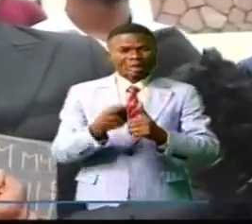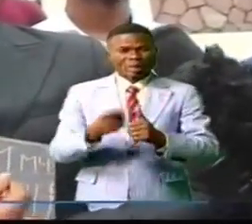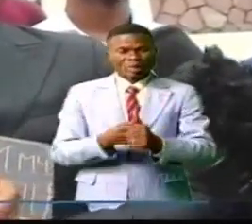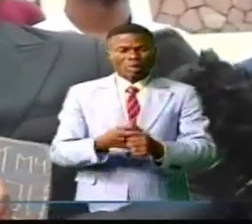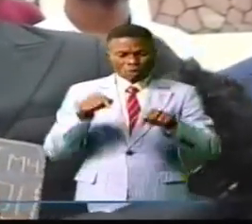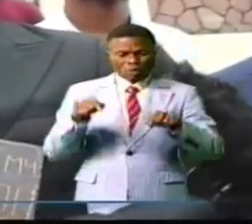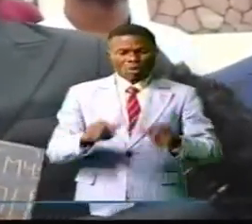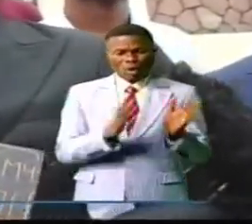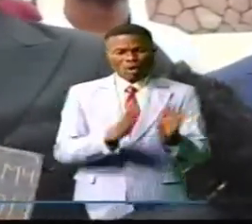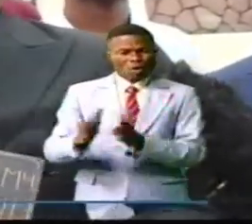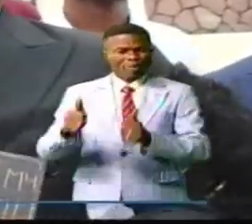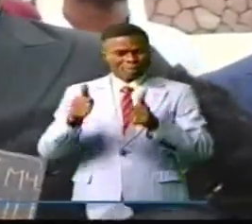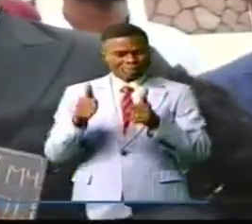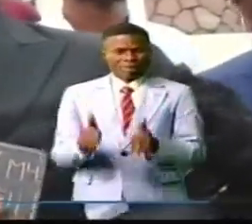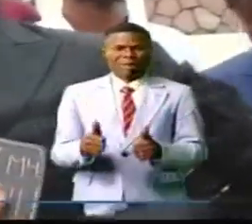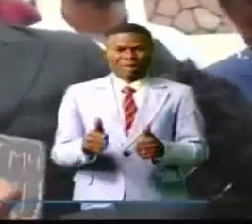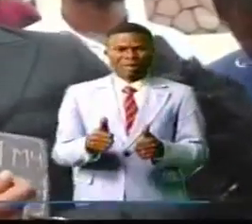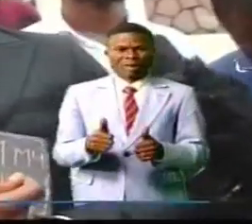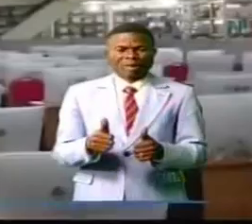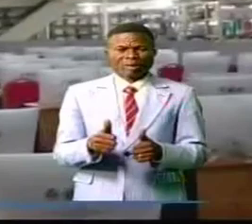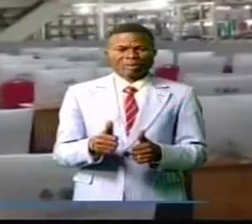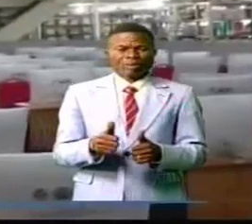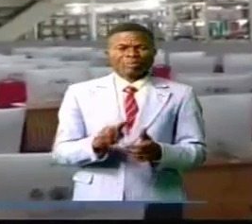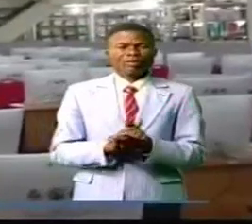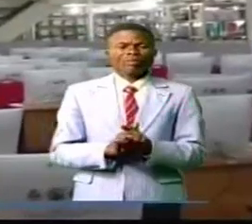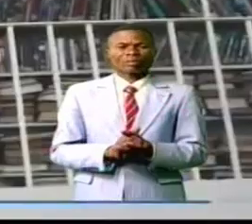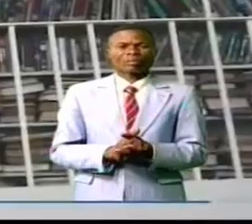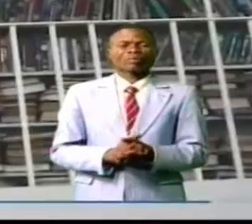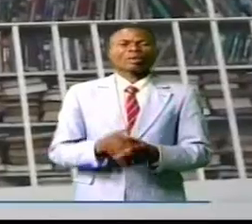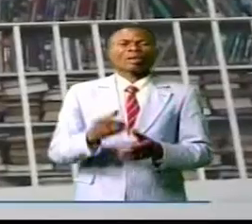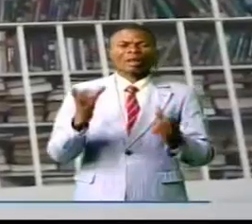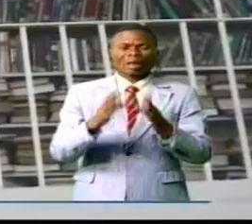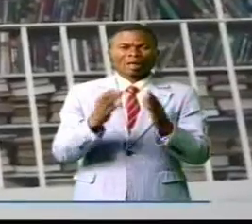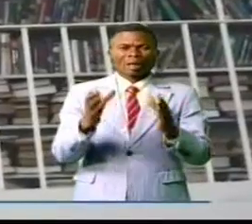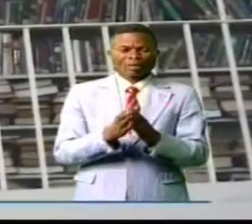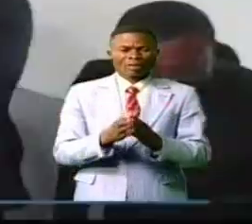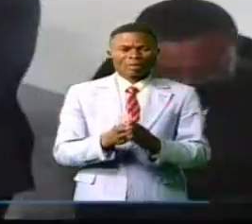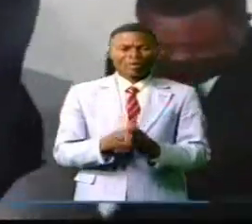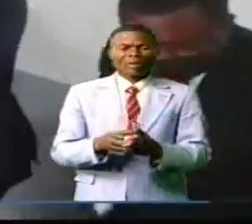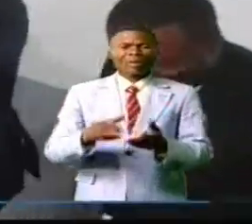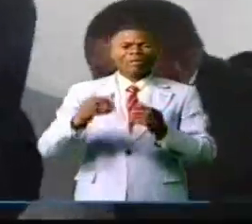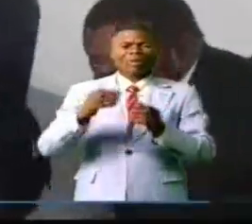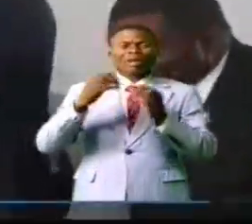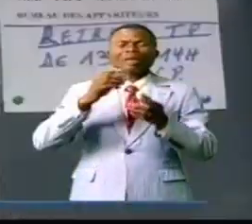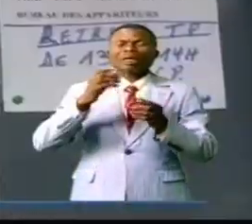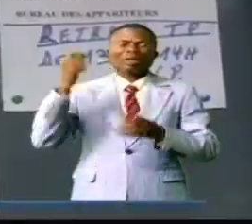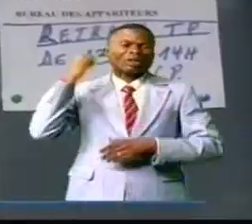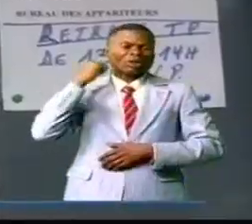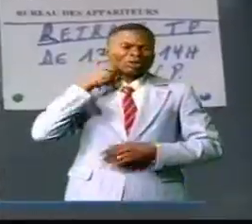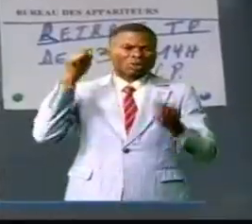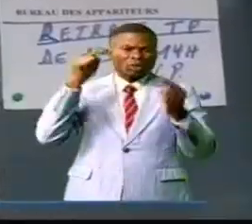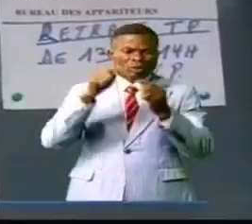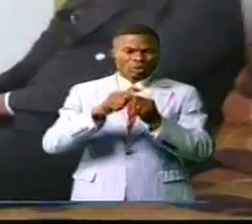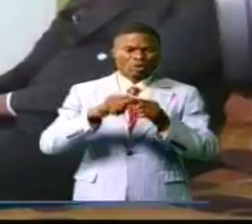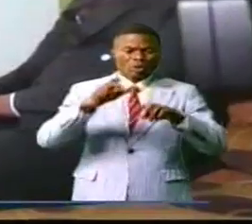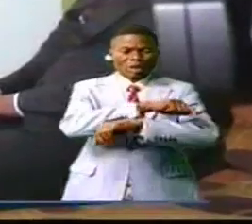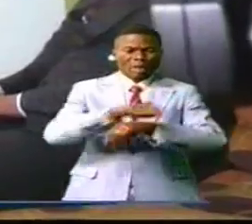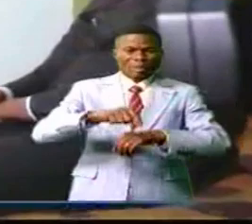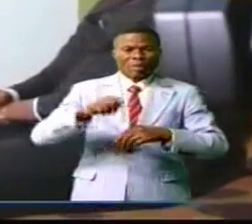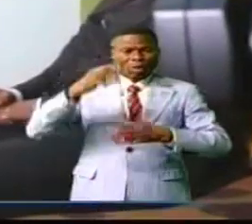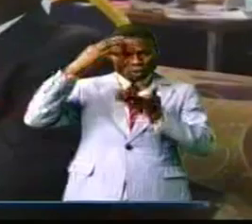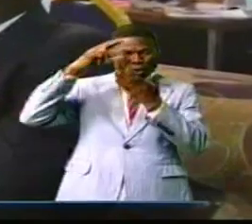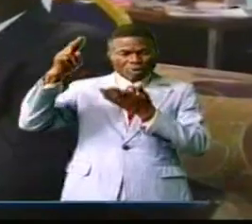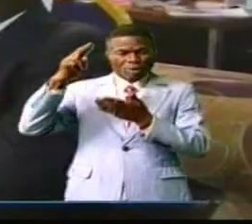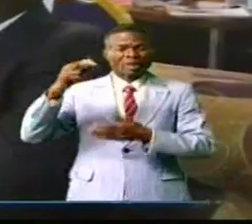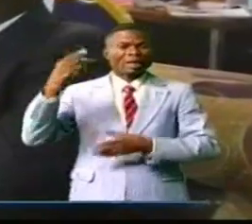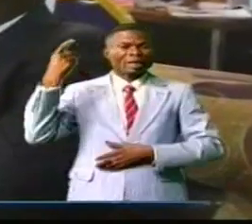Sengeli Lelo Totanga Malam. De la bibliothèque en passant par le bunker, le décanat de la médecine jusqu'au rectorat, le député national